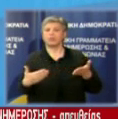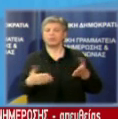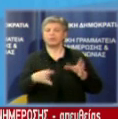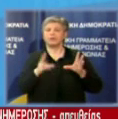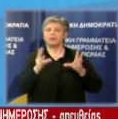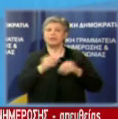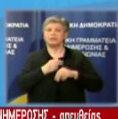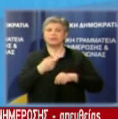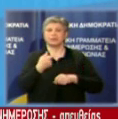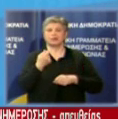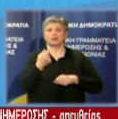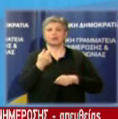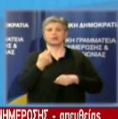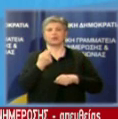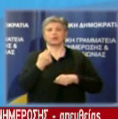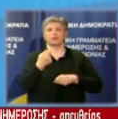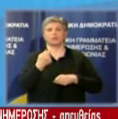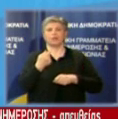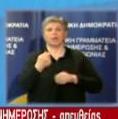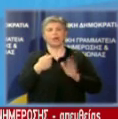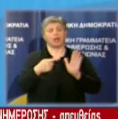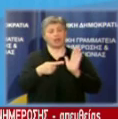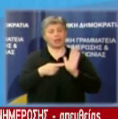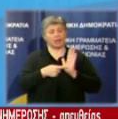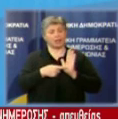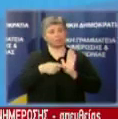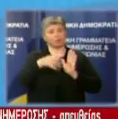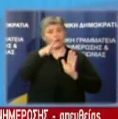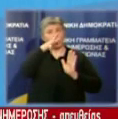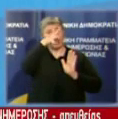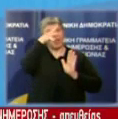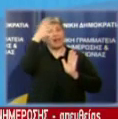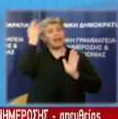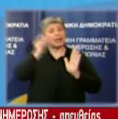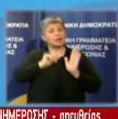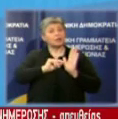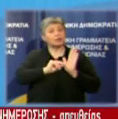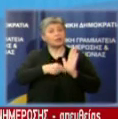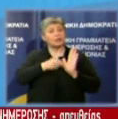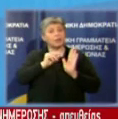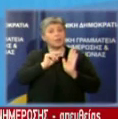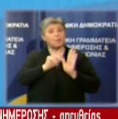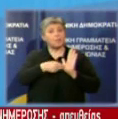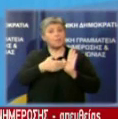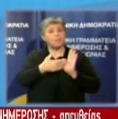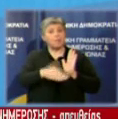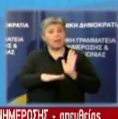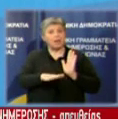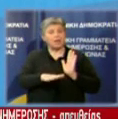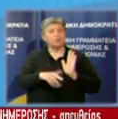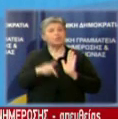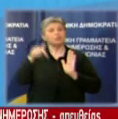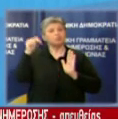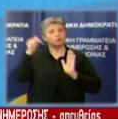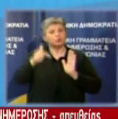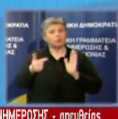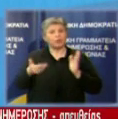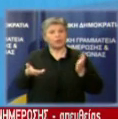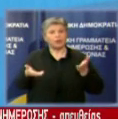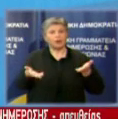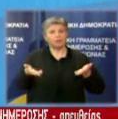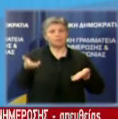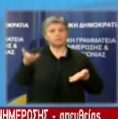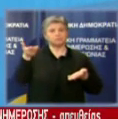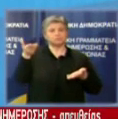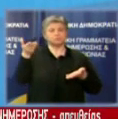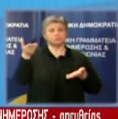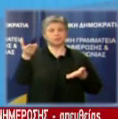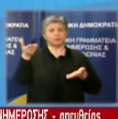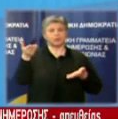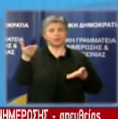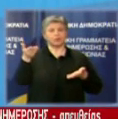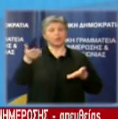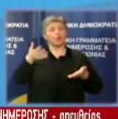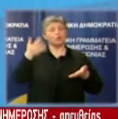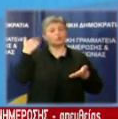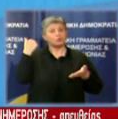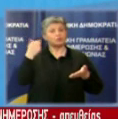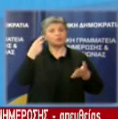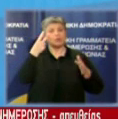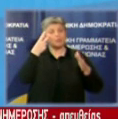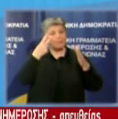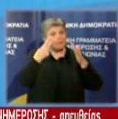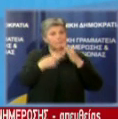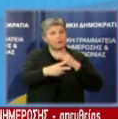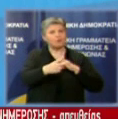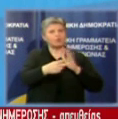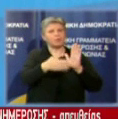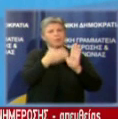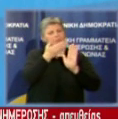οποία δομήθηκε η συμφωνία του καλοκαιριού, τα οικονομικά στοιχεία, σήμερα είναι καλύτερα και από αυτά που προβλέφτηκαν τότε.